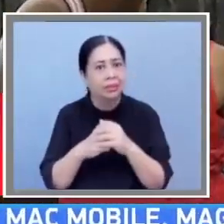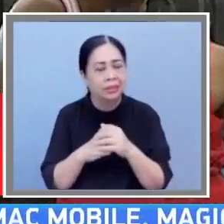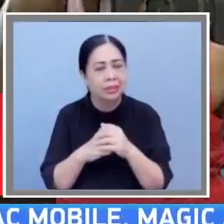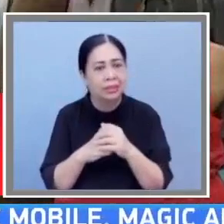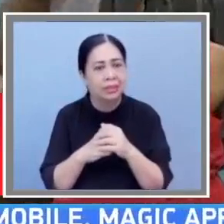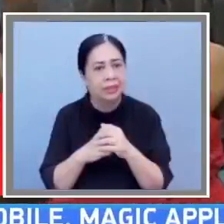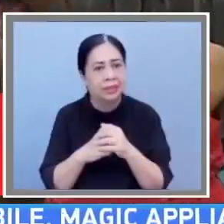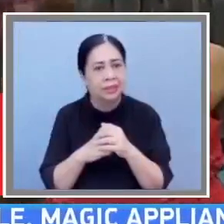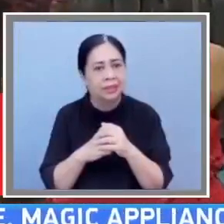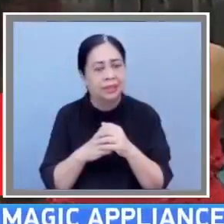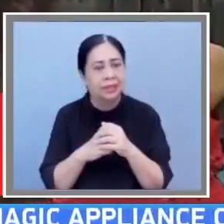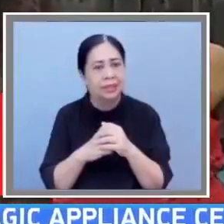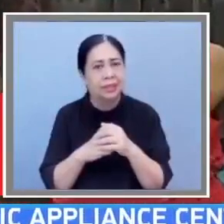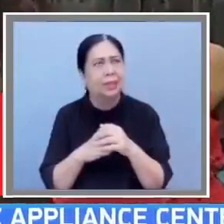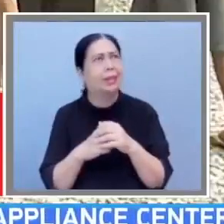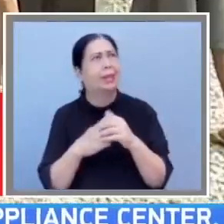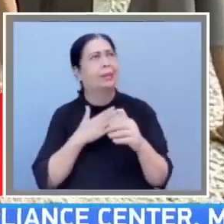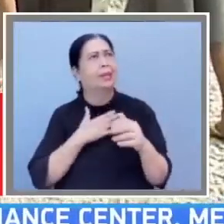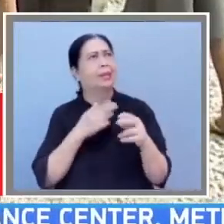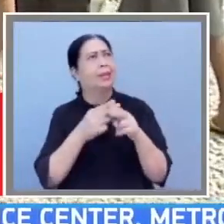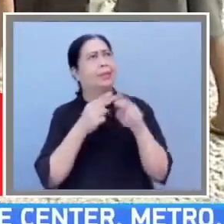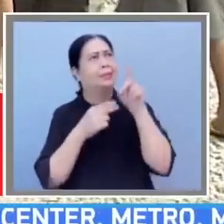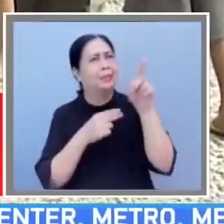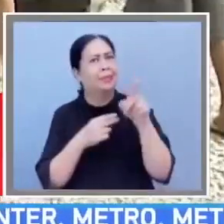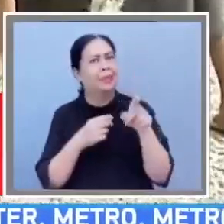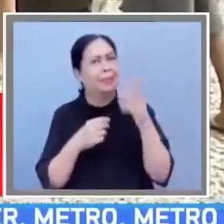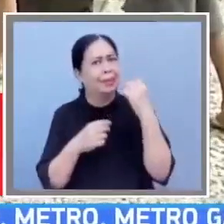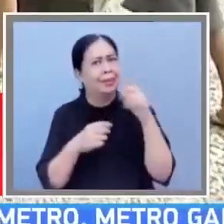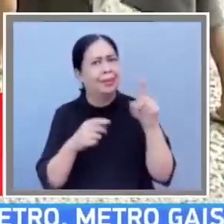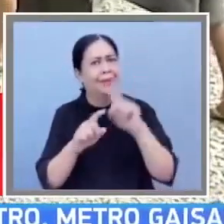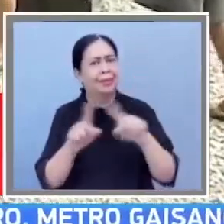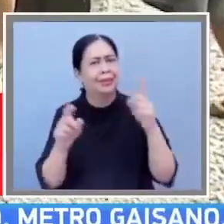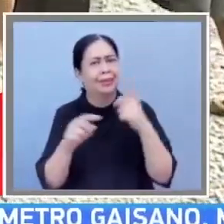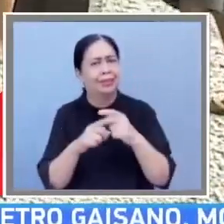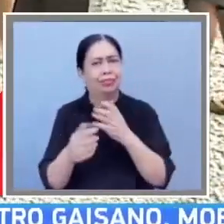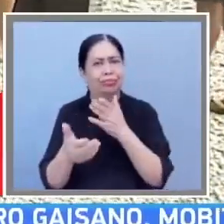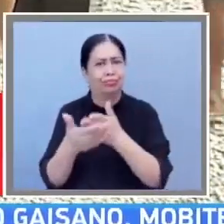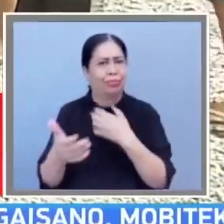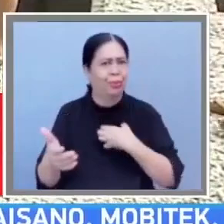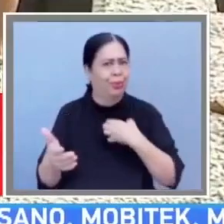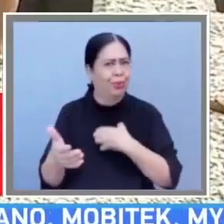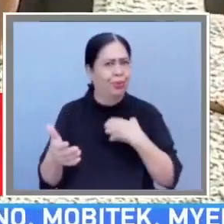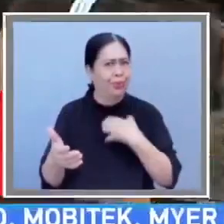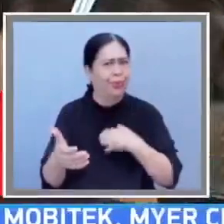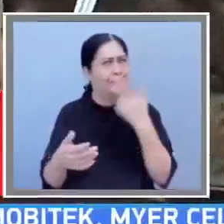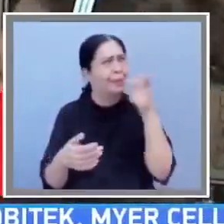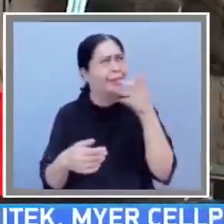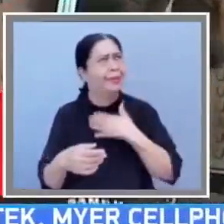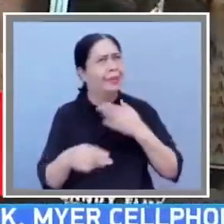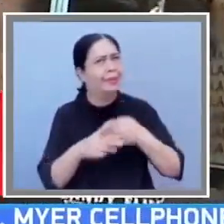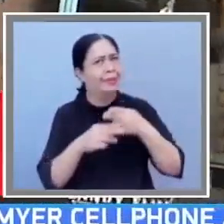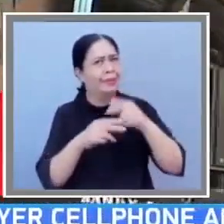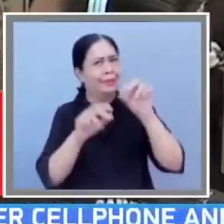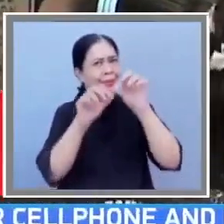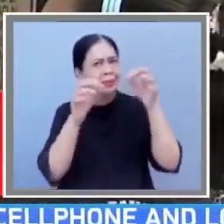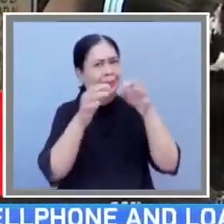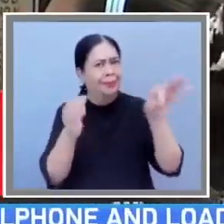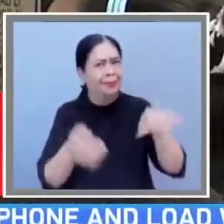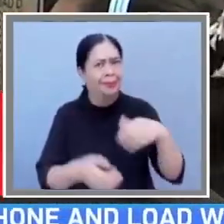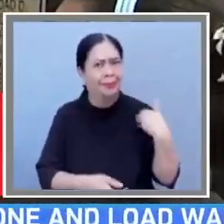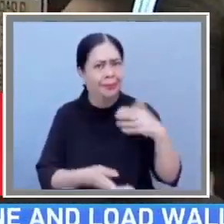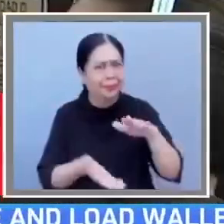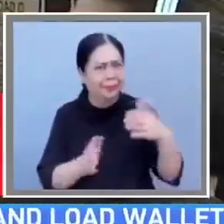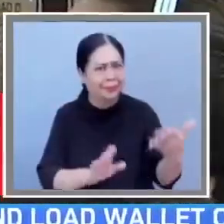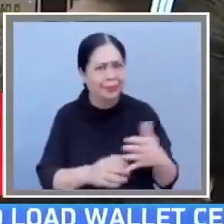pangalan niya ang nakita niya sa wall of remembrance idudulog daw niya ito sa pamunuan ng sementeryo Cony Ivan